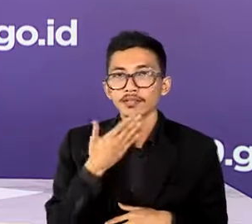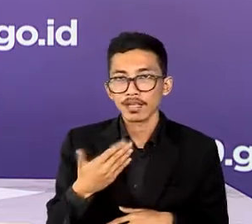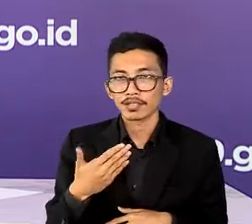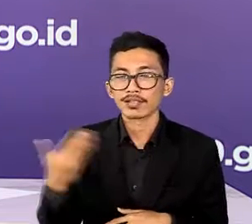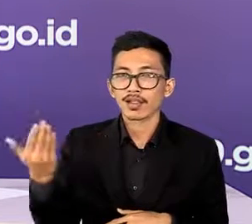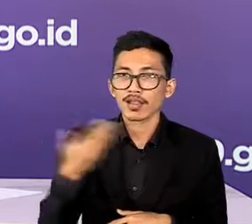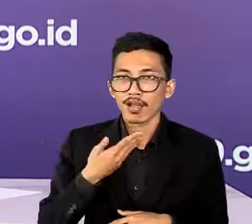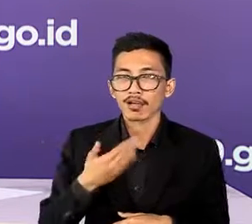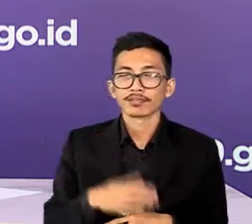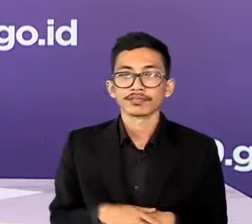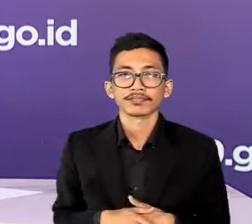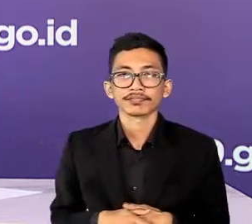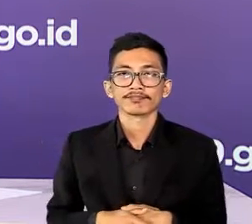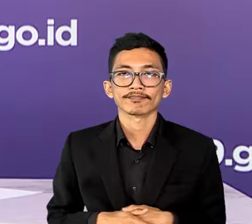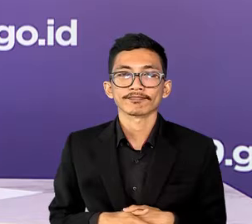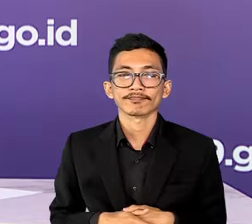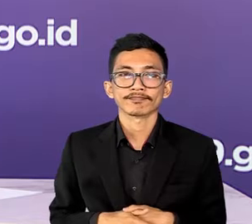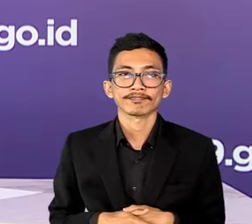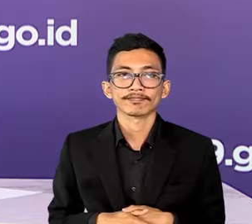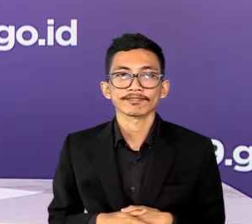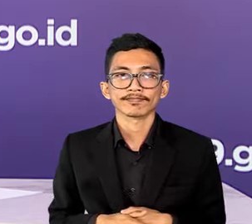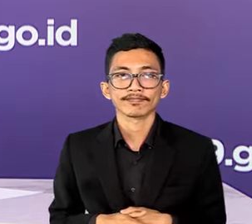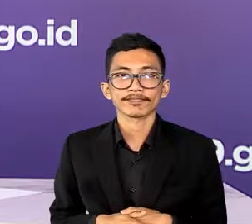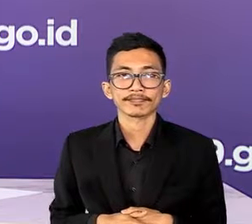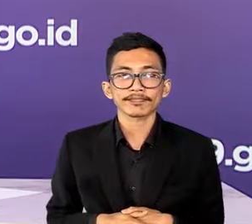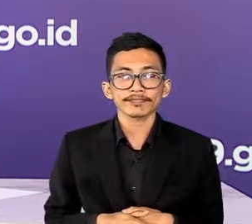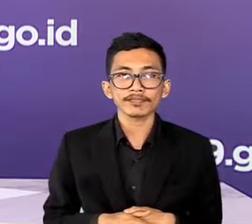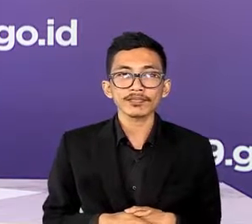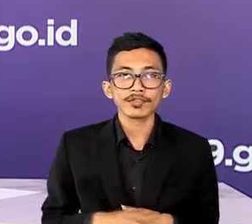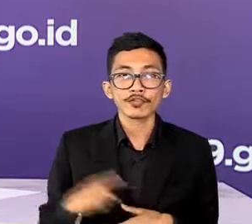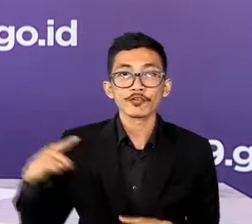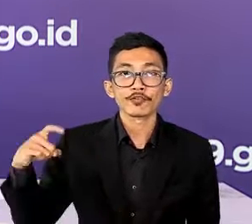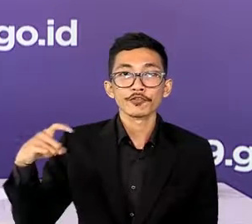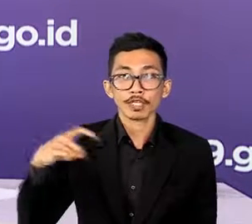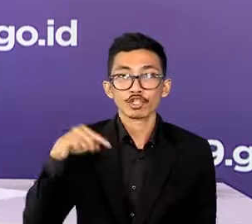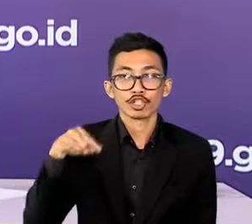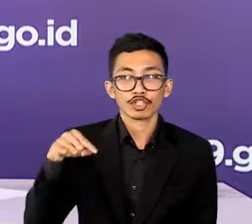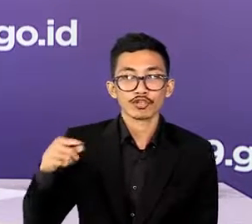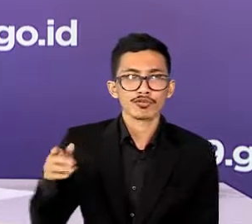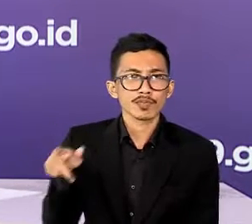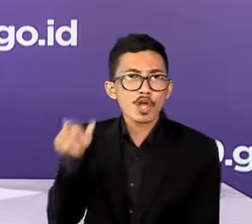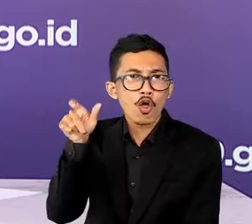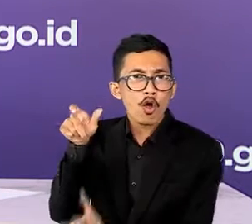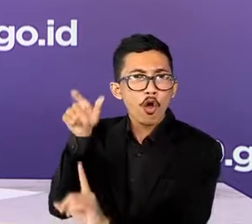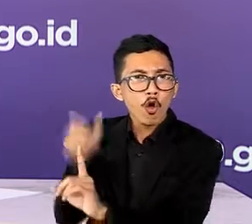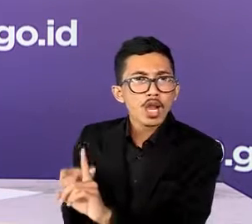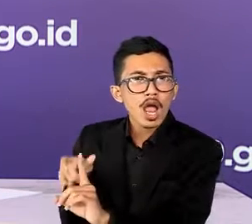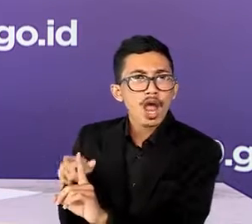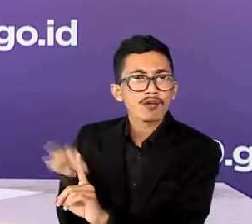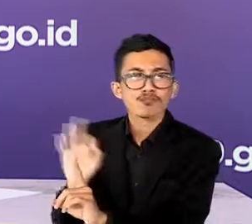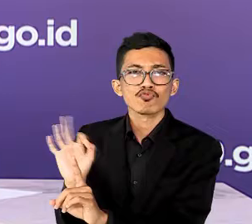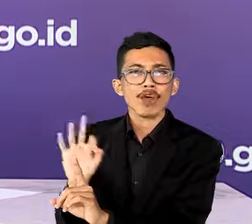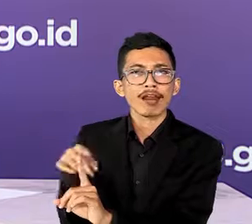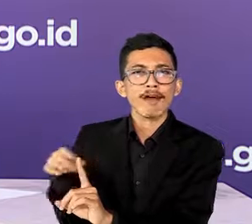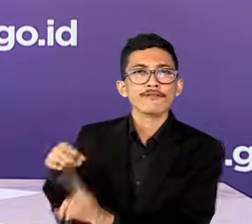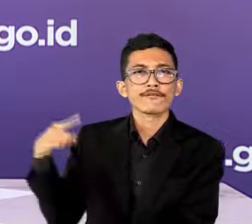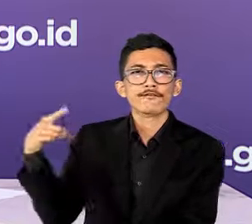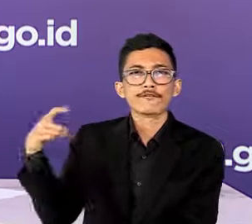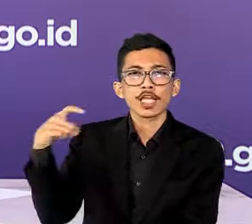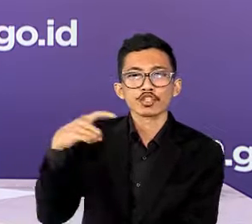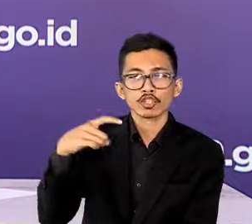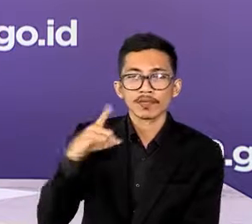dan Republika pada prinsipnya virus bukanlah makhluk hidup Sehingga virus hanya dapat memperbanyak diri pada